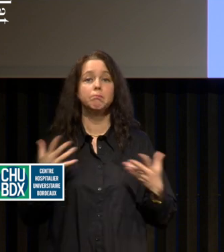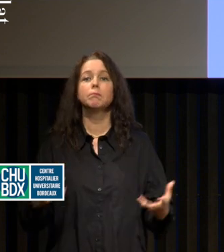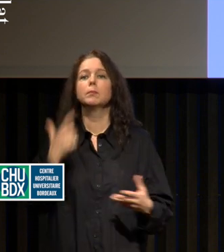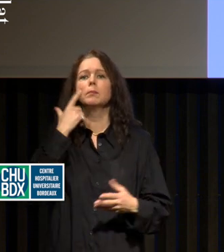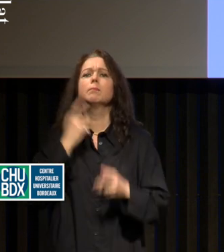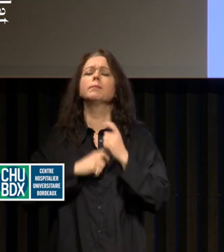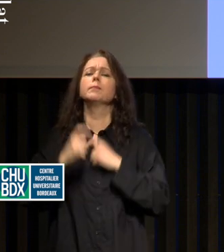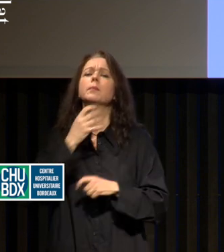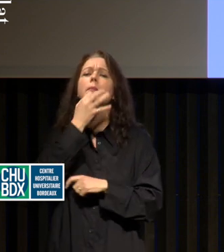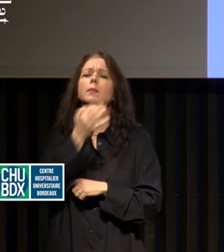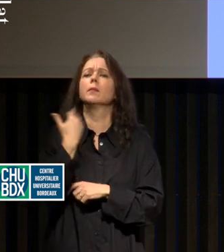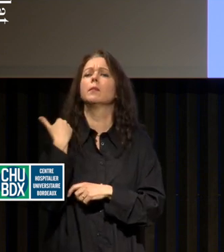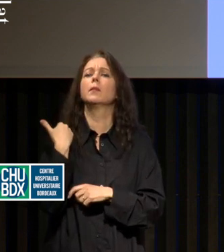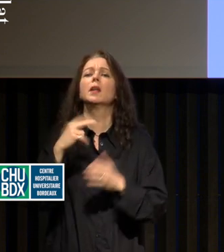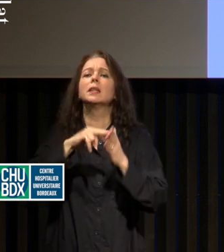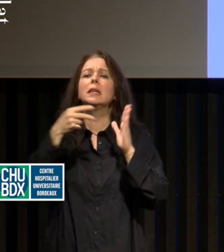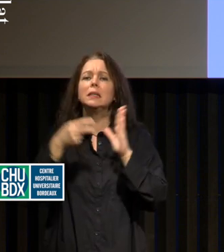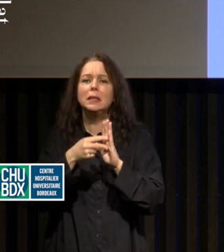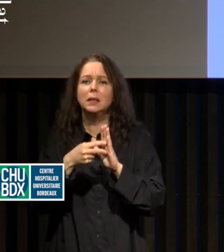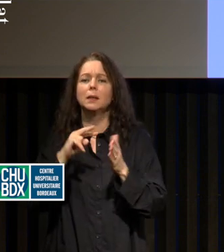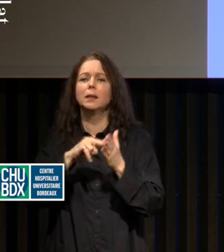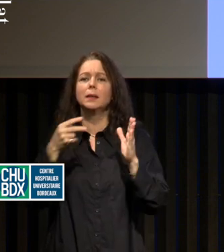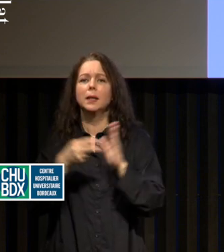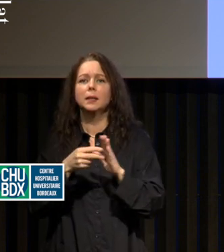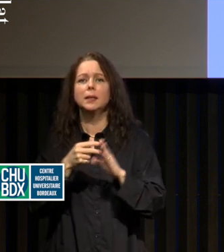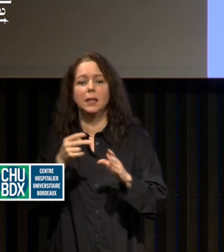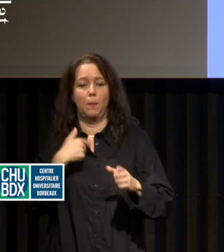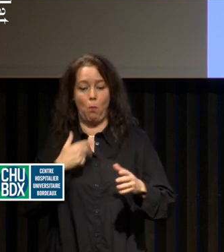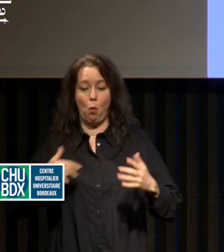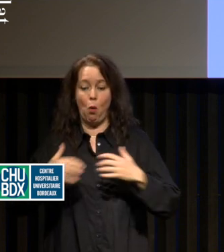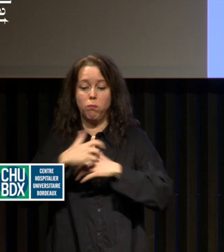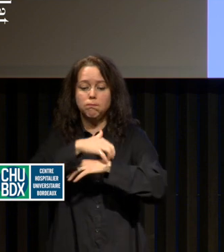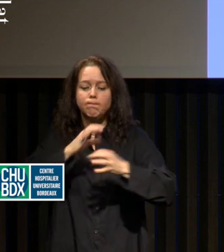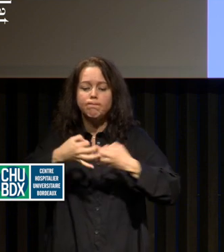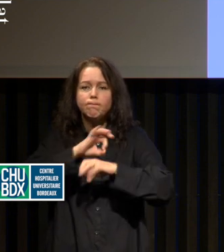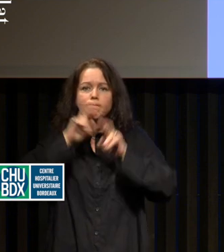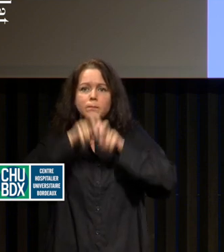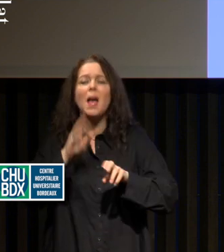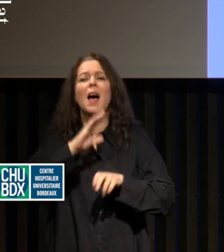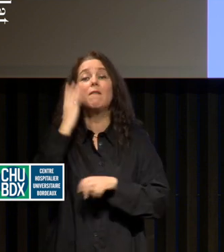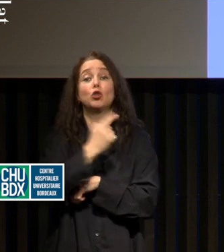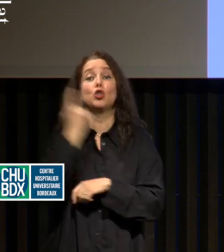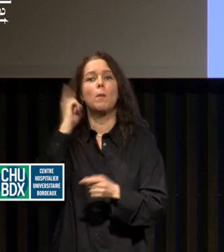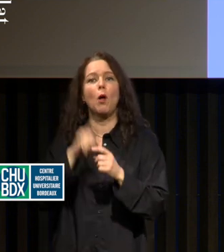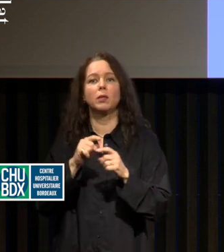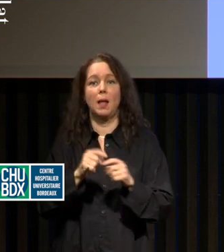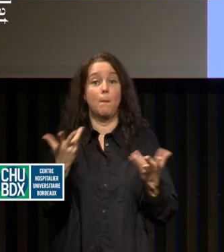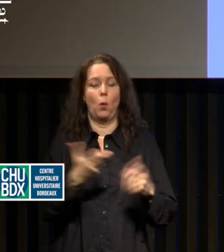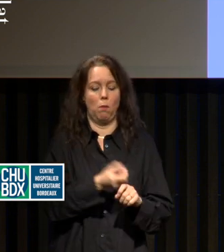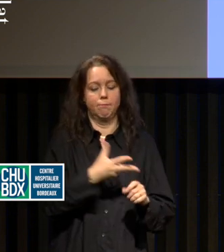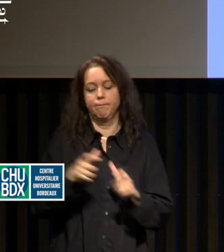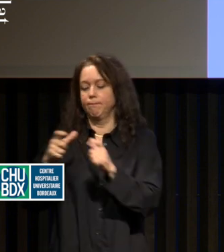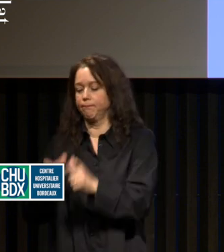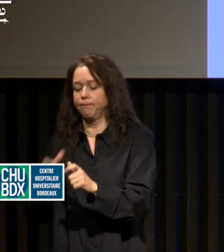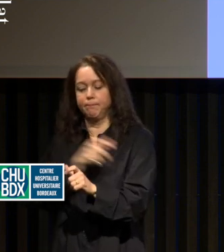sur les techniques qui permettent d'étudier le microbiote intestinal. Pendant longtemps, il n'y avait que la culture. On mettait des prélèvements sur